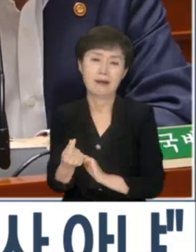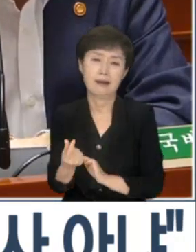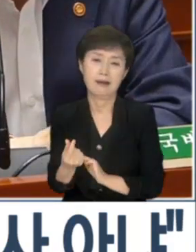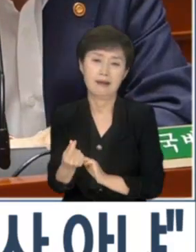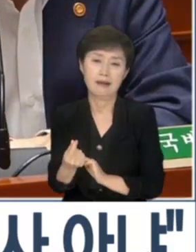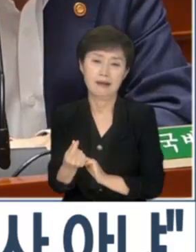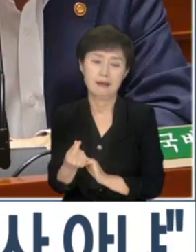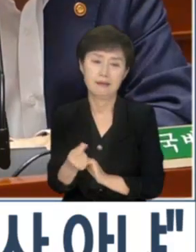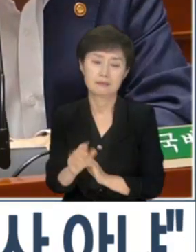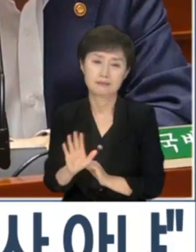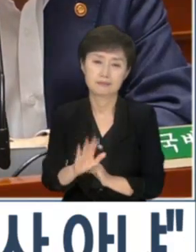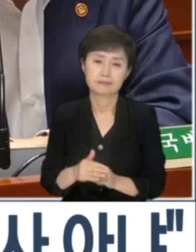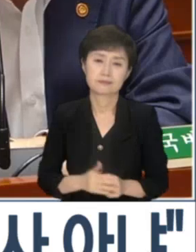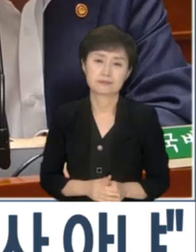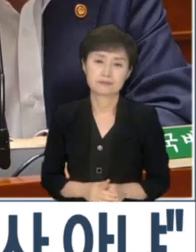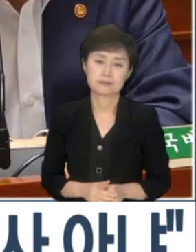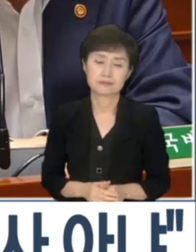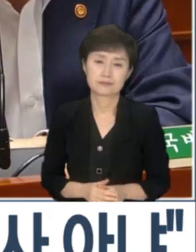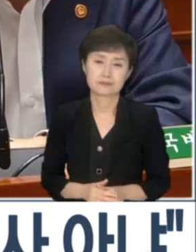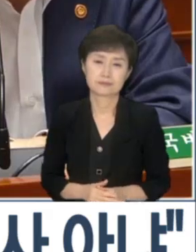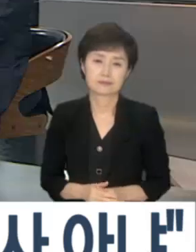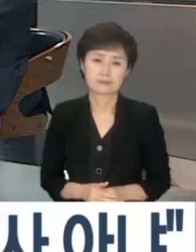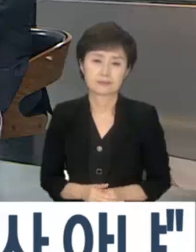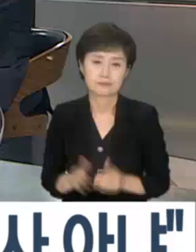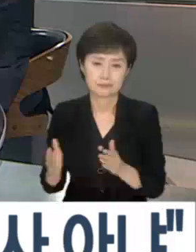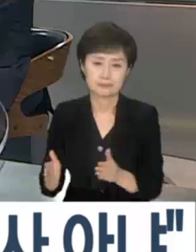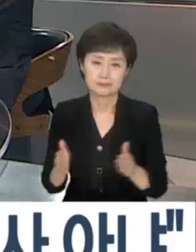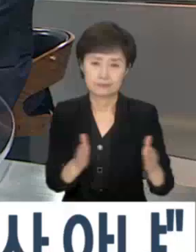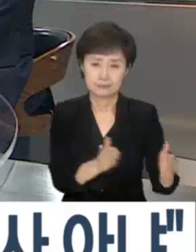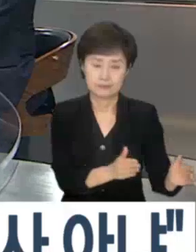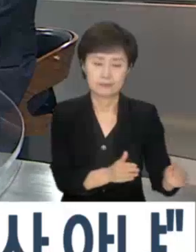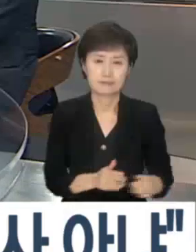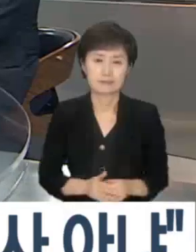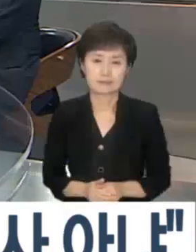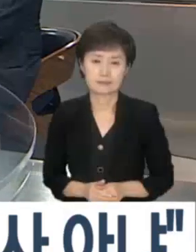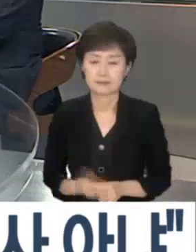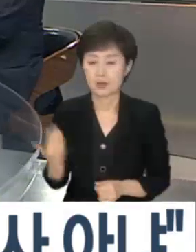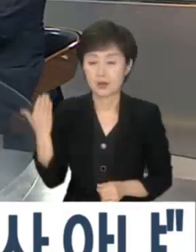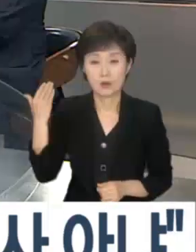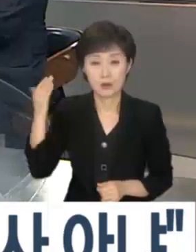것은 바람직하지 않습니다 주제를 좀